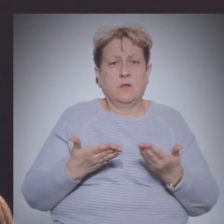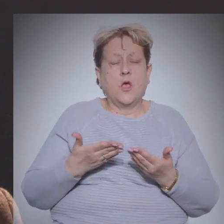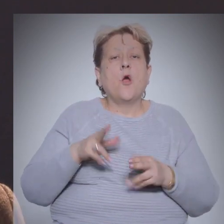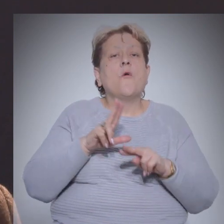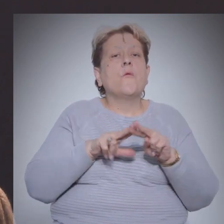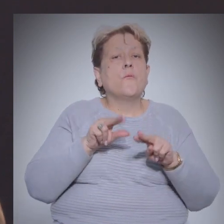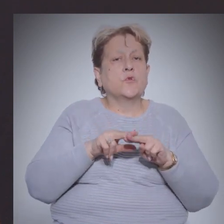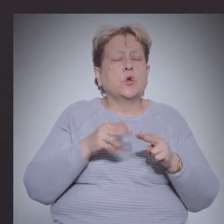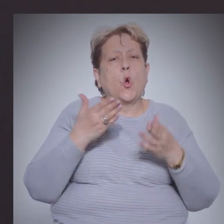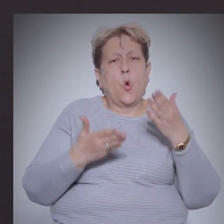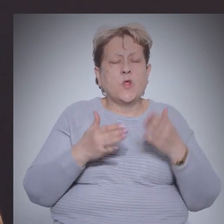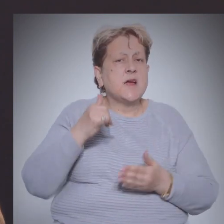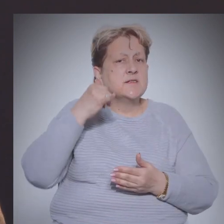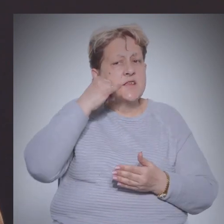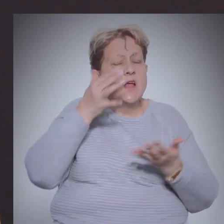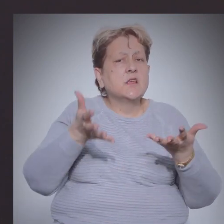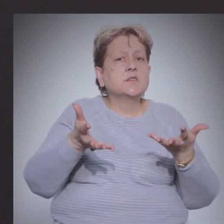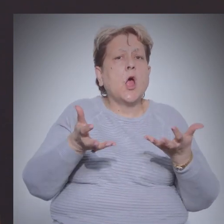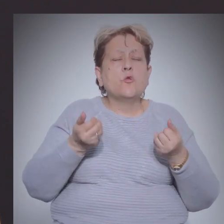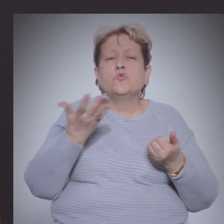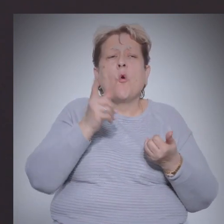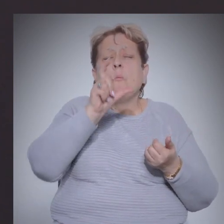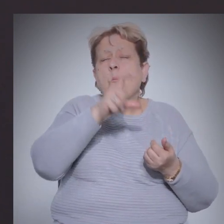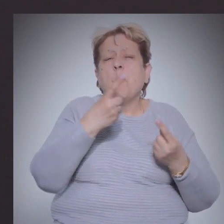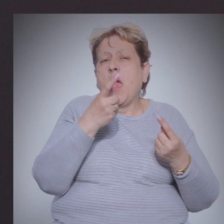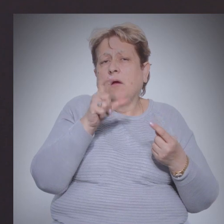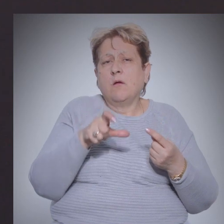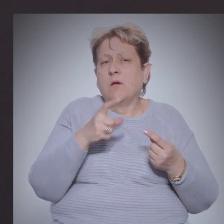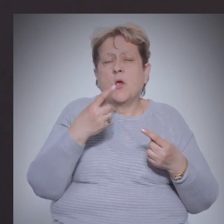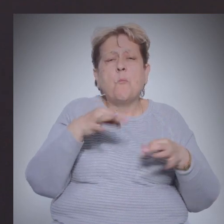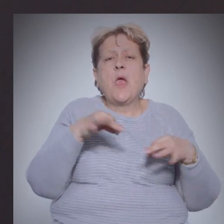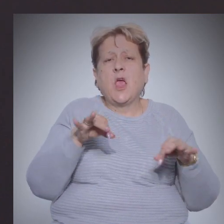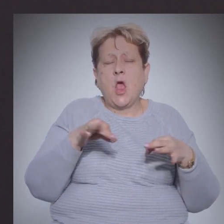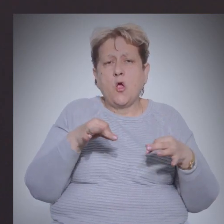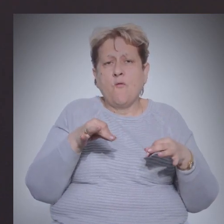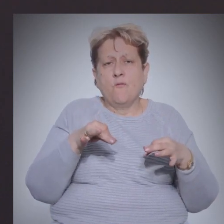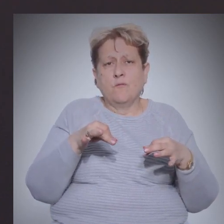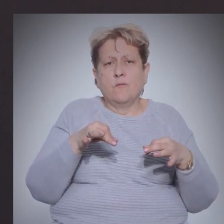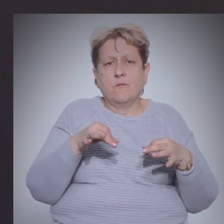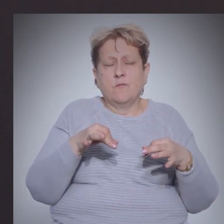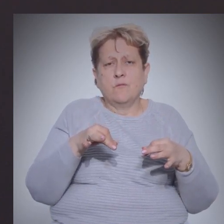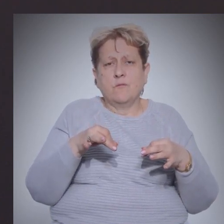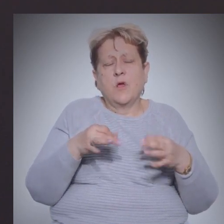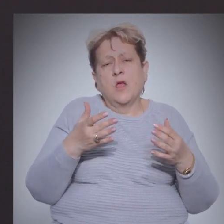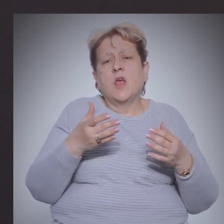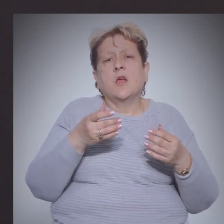ոստիկանություն որինակ ահազանգ է ստանում, որ ինչ-որ մեկը մեկենայով